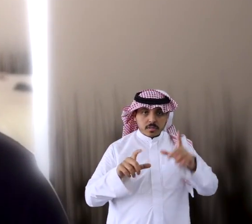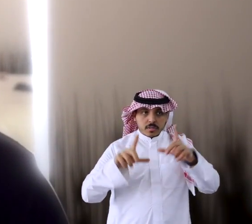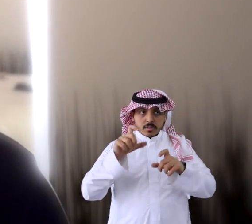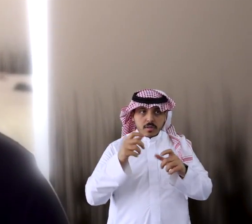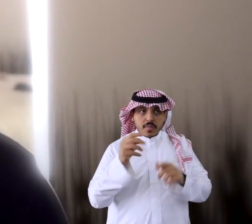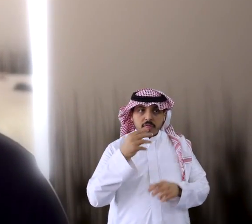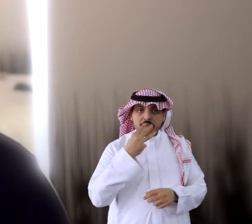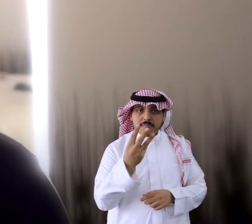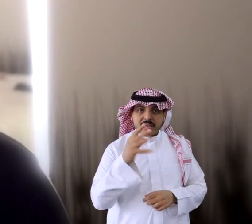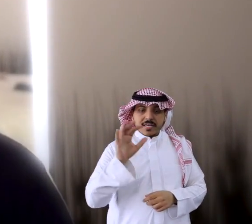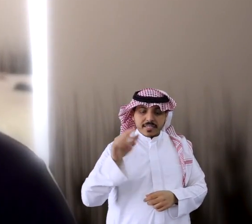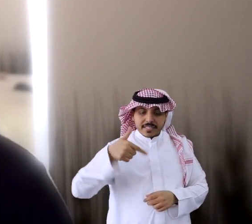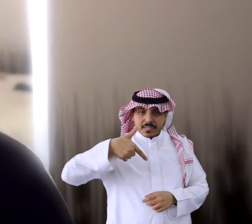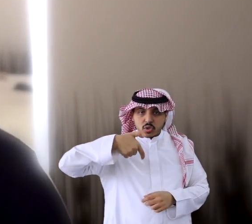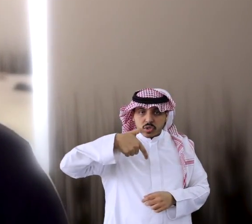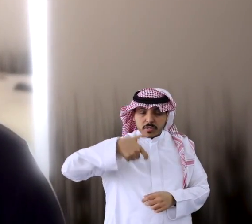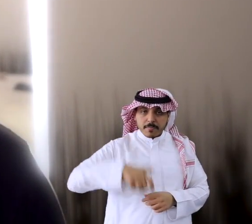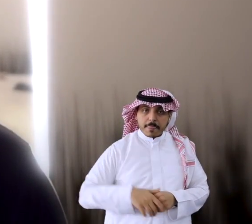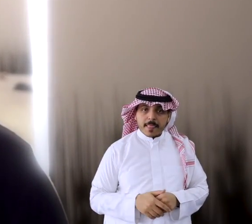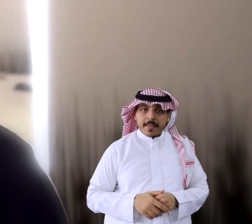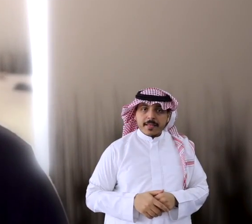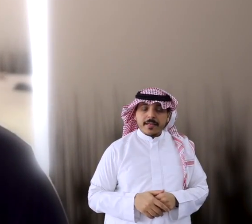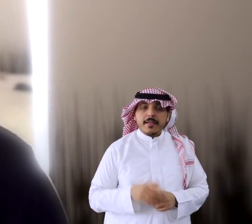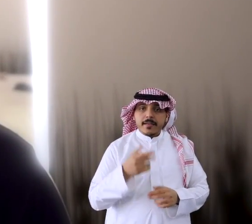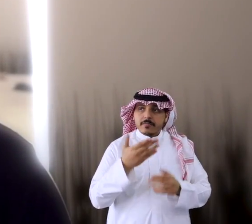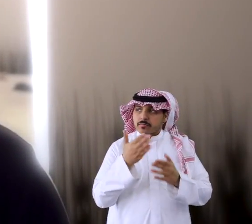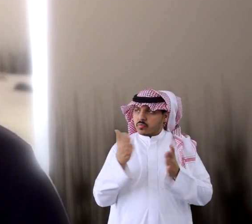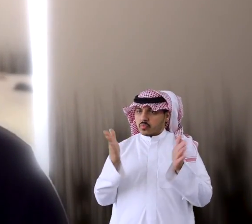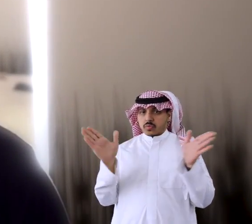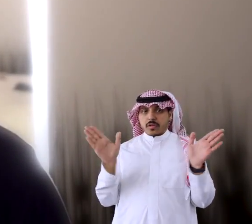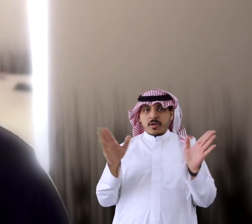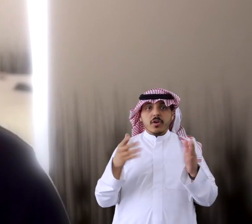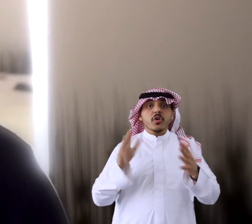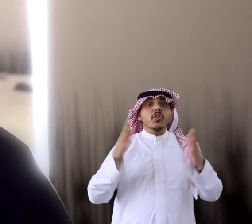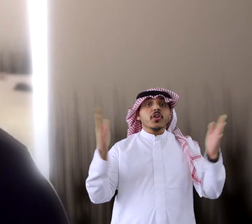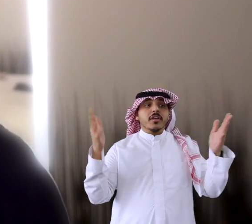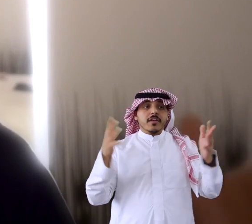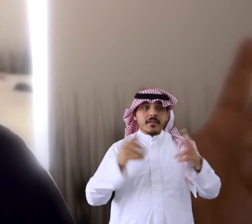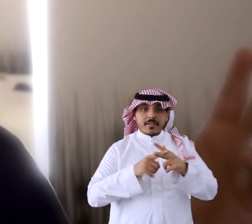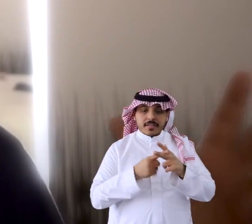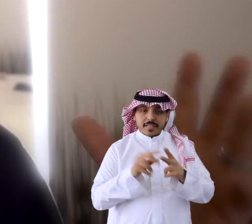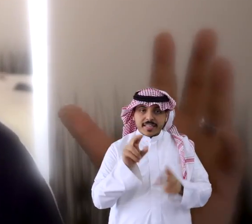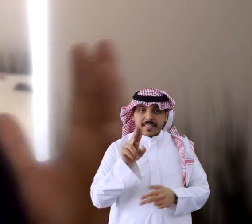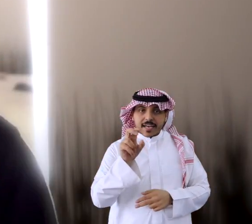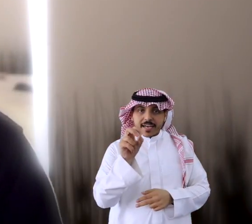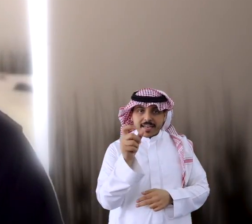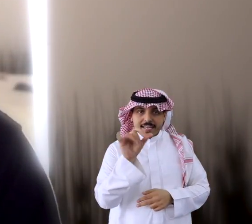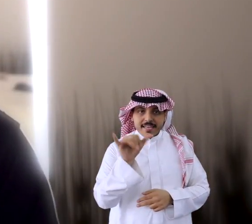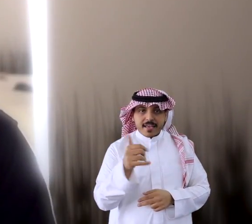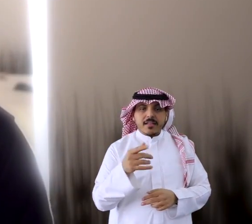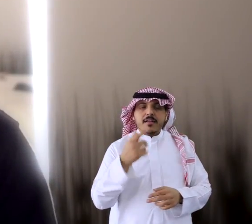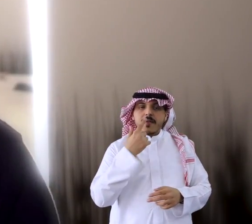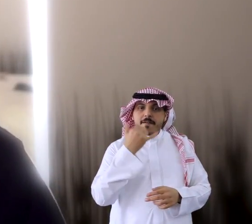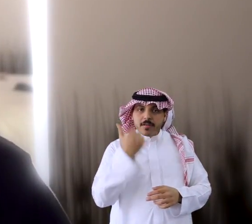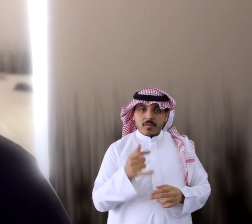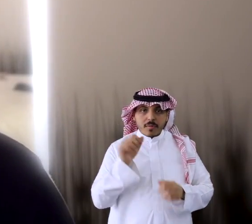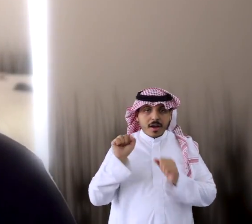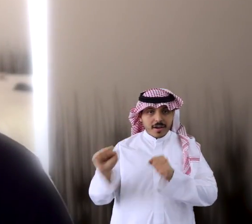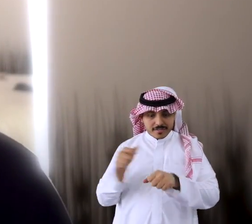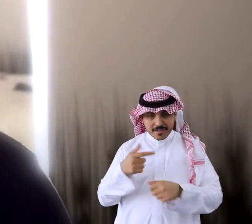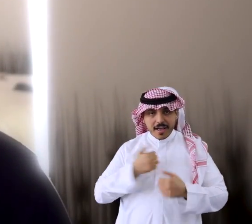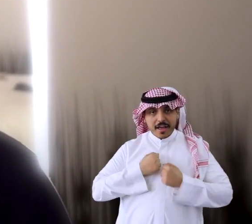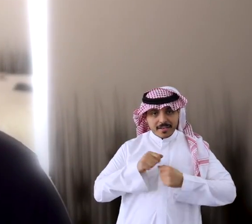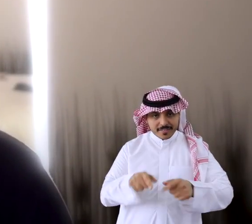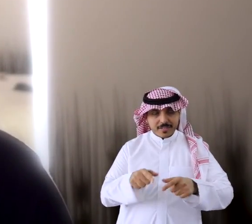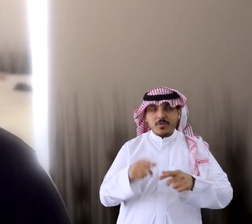لك 360 ولكن 3D بدل ما يكون عادي, وكثير من التقنيات الاخرى, وكلها حتلاقوها عندنا ان شاء الله في القناة, وبعض هذه الفيديوهات حتلاقوها